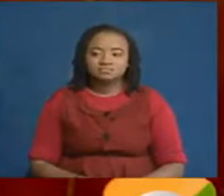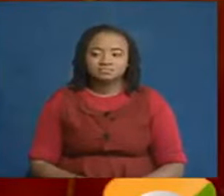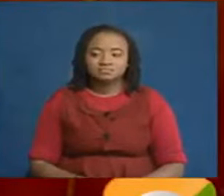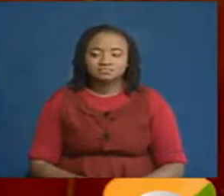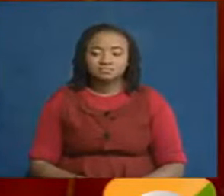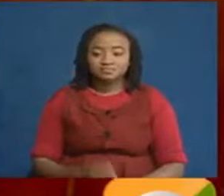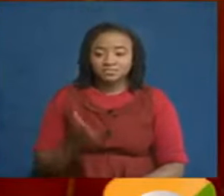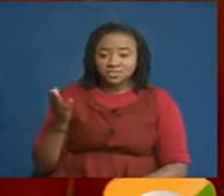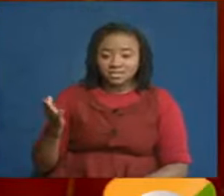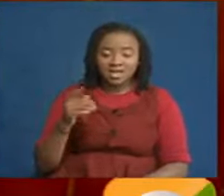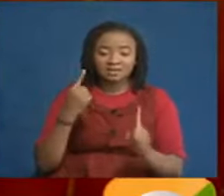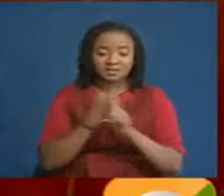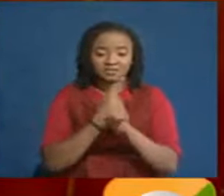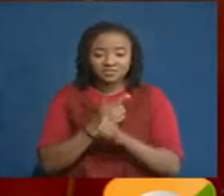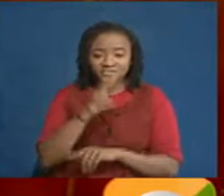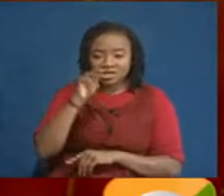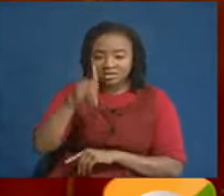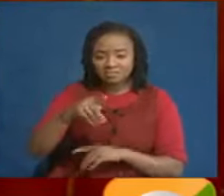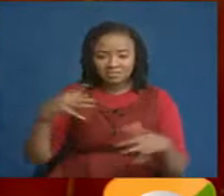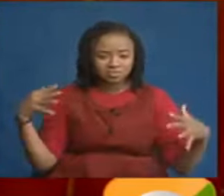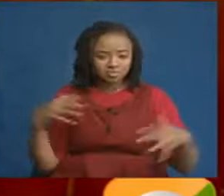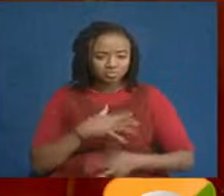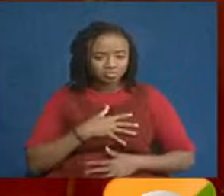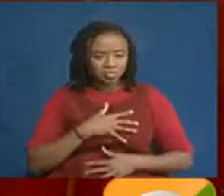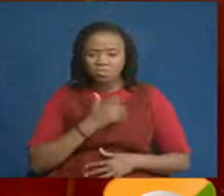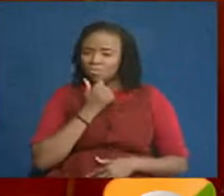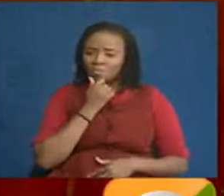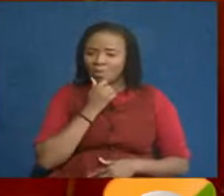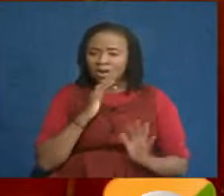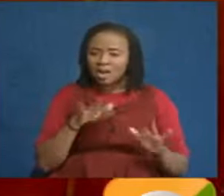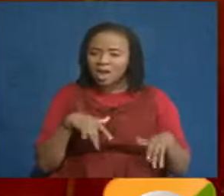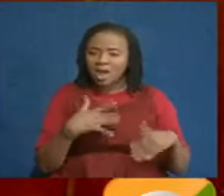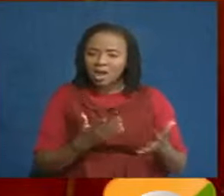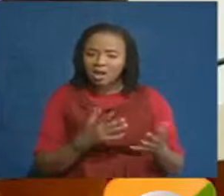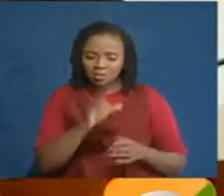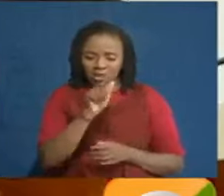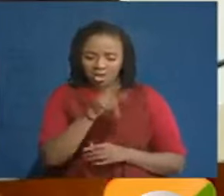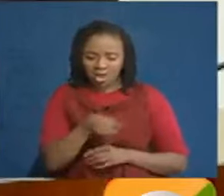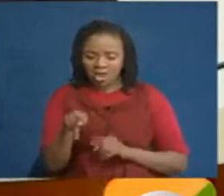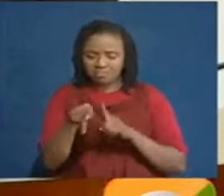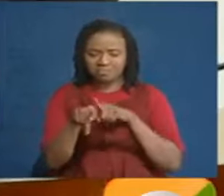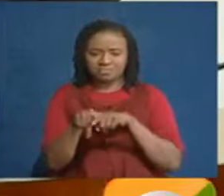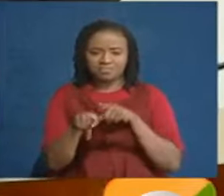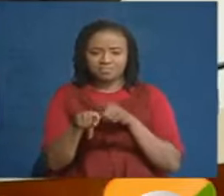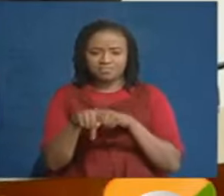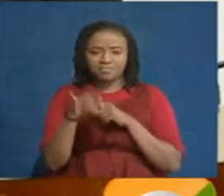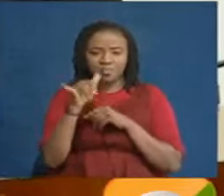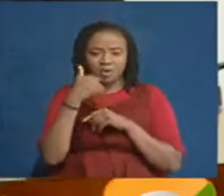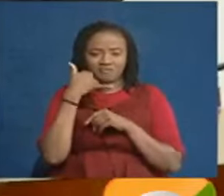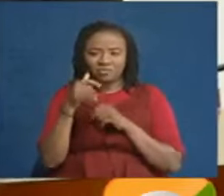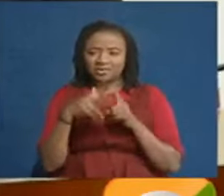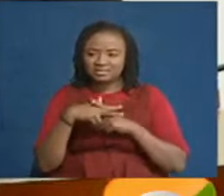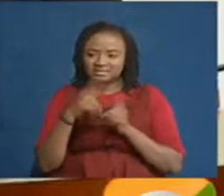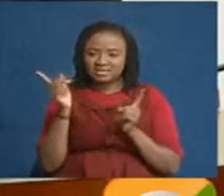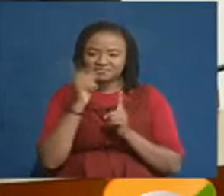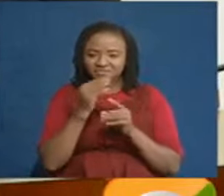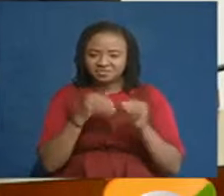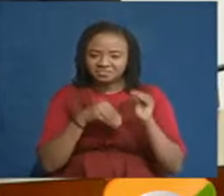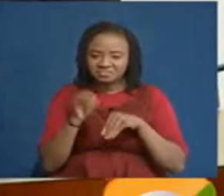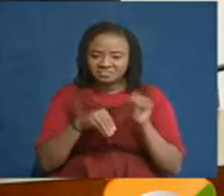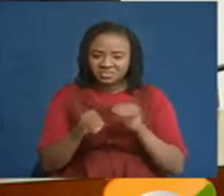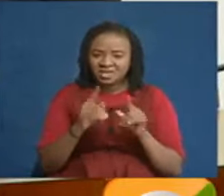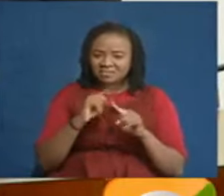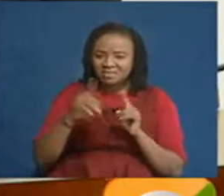wabunge walipigwa na butua, wakishangazwa ni vipi kiunzi ama app ya simu ambayo tayari imeanza kuundwa imemgharimu